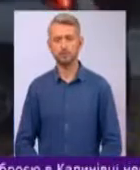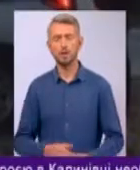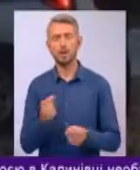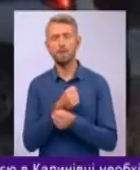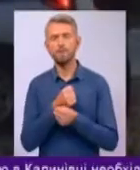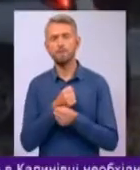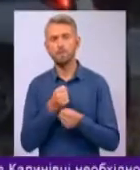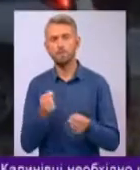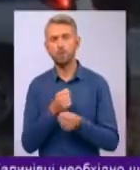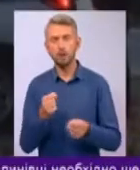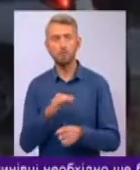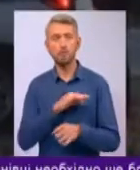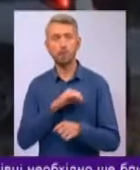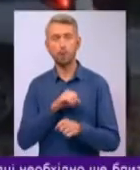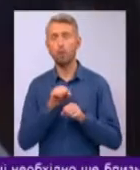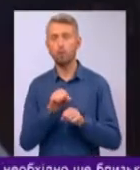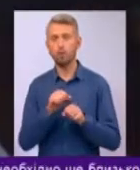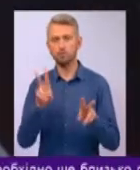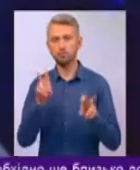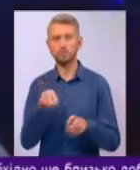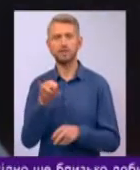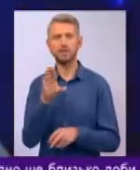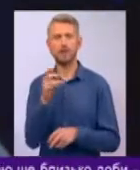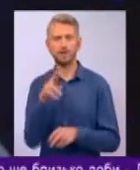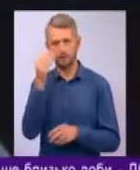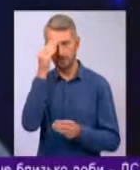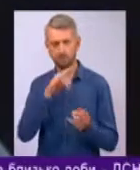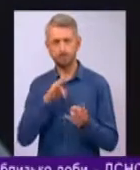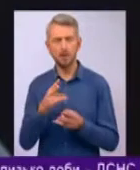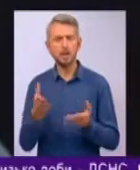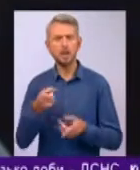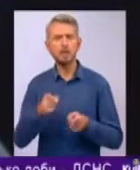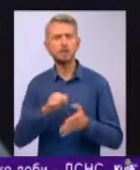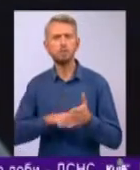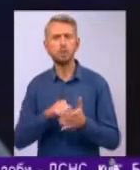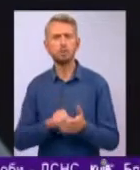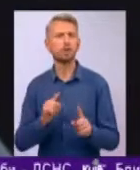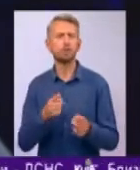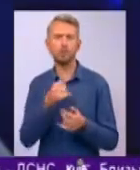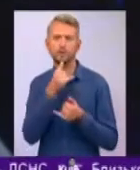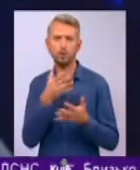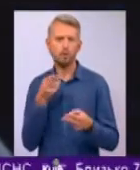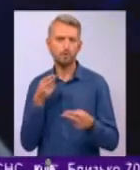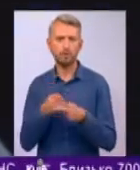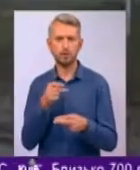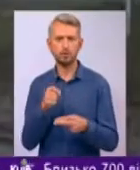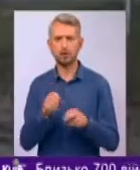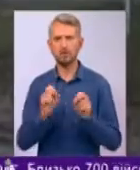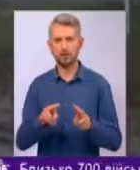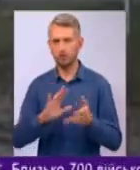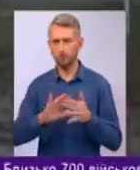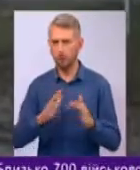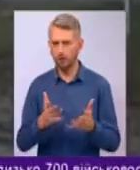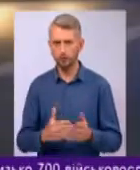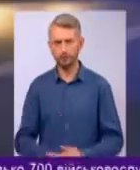Вибухи правоохоронці кваліфікують як диверсію. Які ж істинні причини і чому не вдалося попередити цю надзвичайну